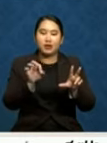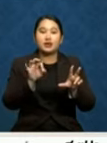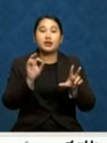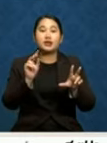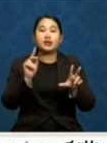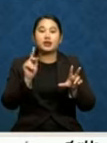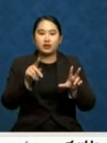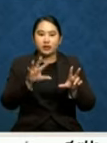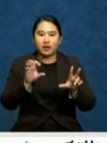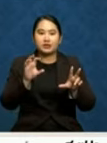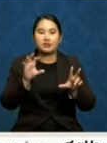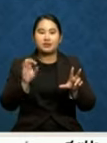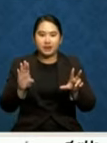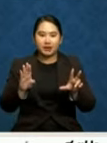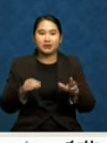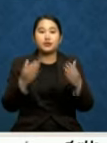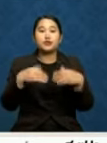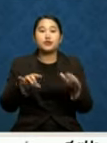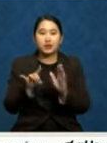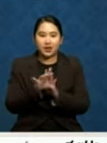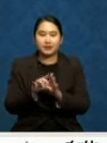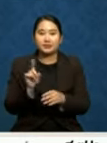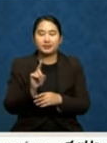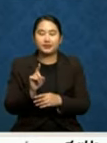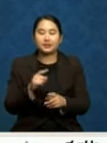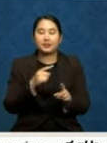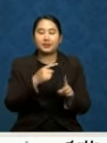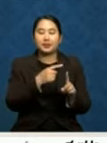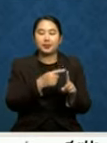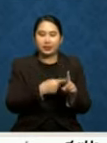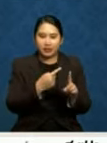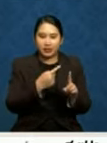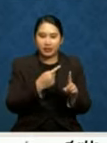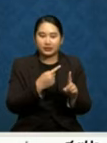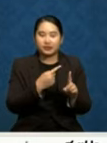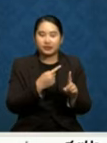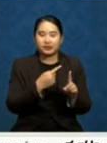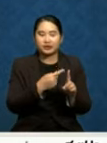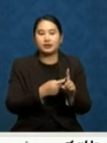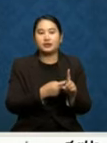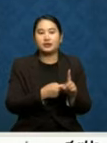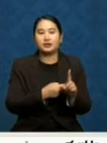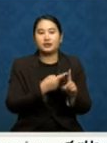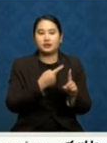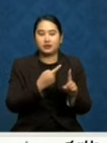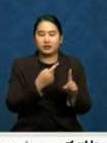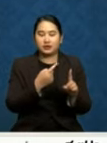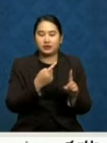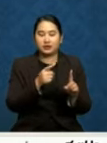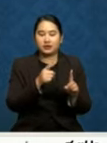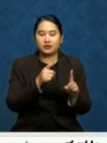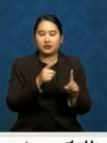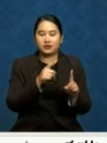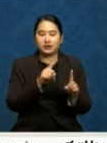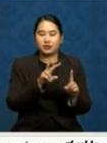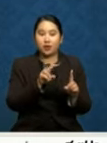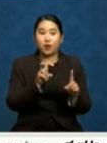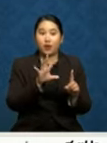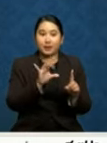ท50สตางค์และในลำดับสุดท้ายนะครับในส่วนที่8มีเวลาสำหรับคำนวณเงินทุนเลี้ยงชีพตั้งแ